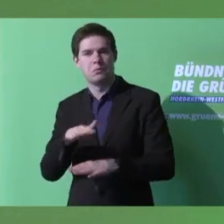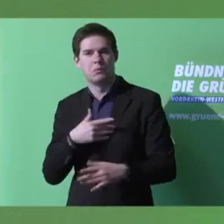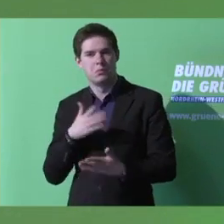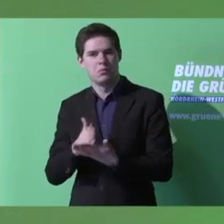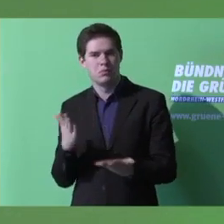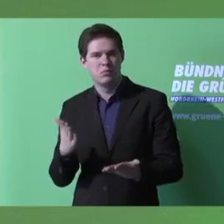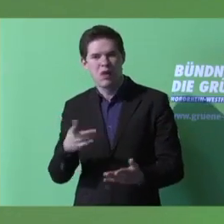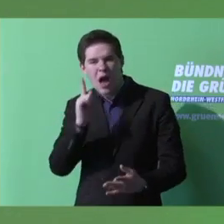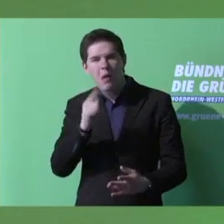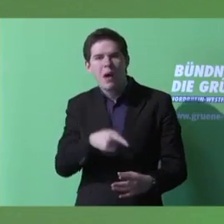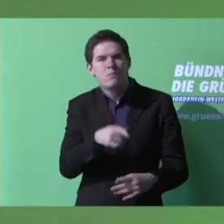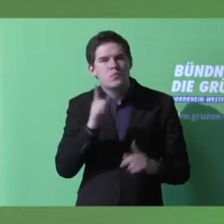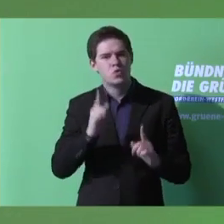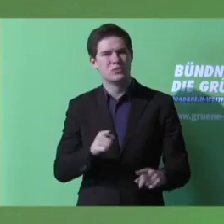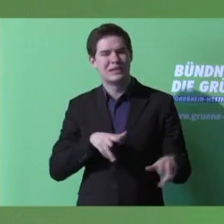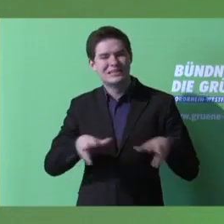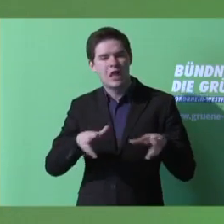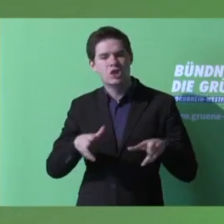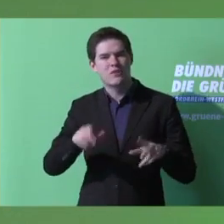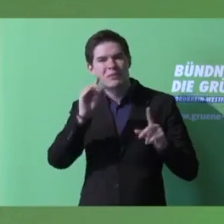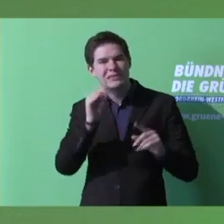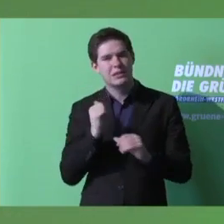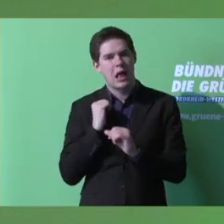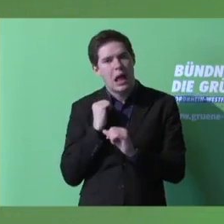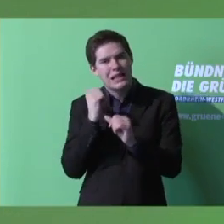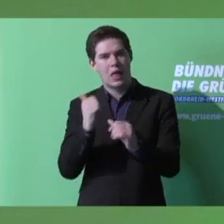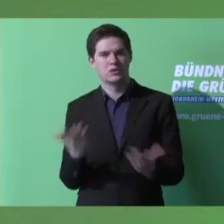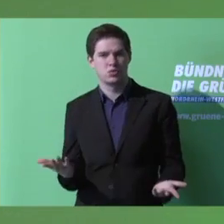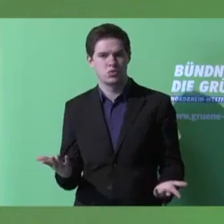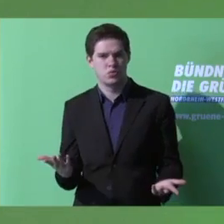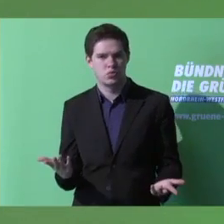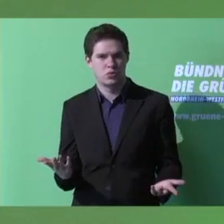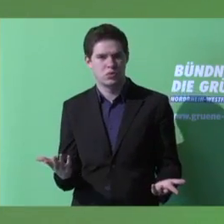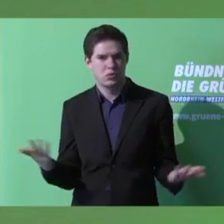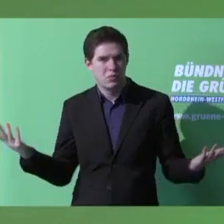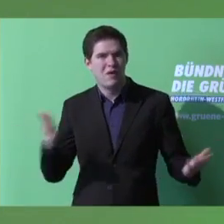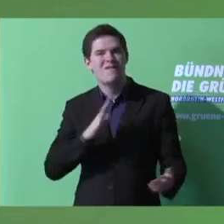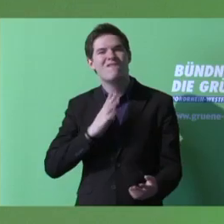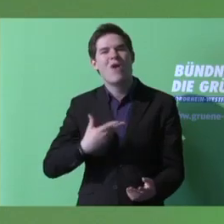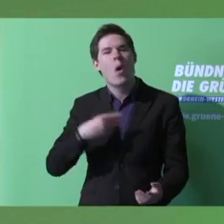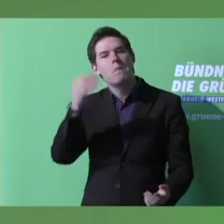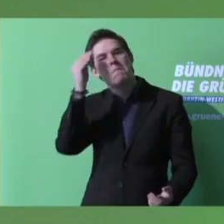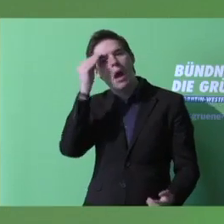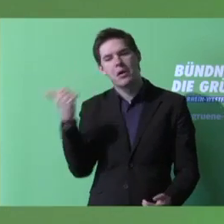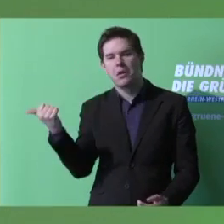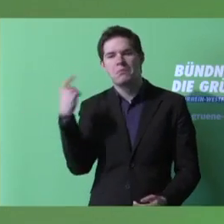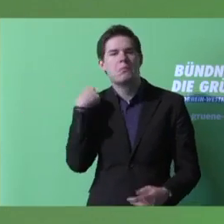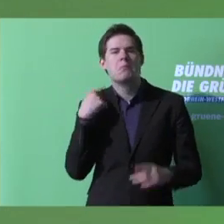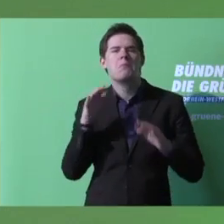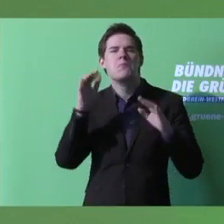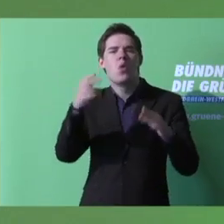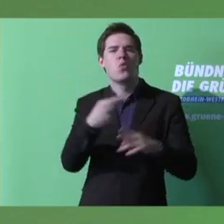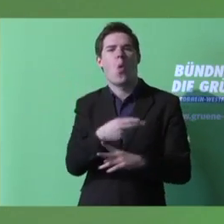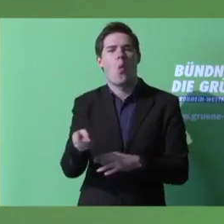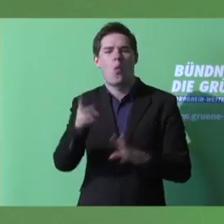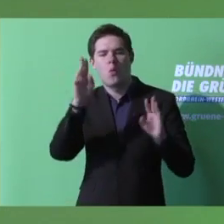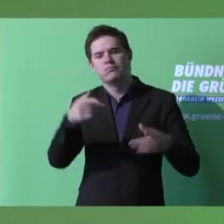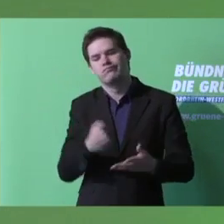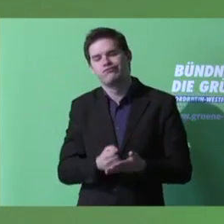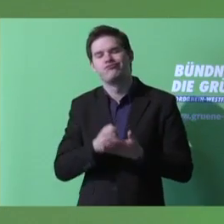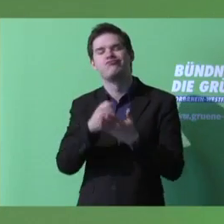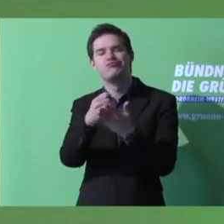gesellschaftlichen Lastenausgleich gibt. Die rund 30 Milliarden Euro, die Frau Merkel mal eben gerade als Wahlgeschenk so über die Theke gereicht